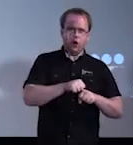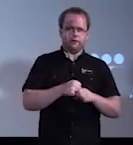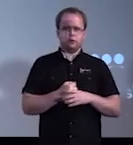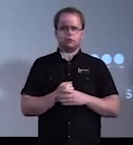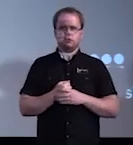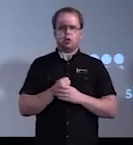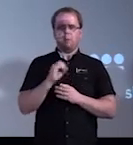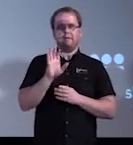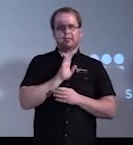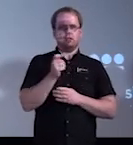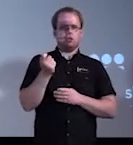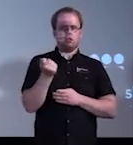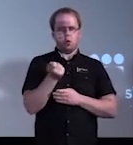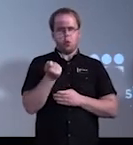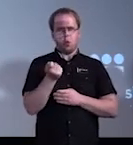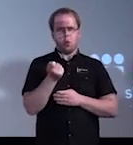totalitär kraft. Om det finns något